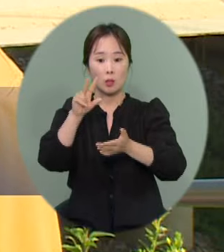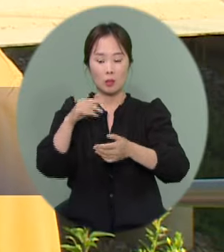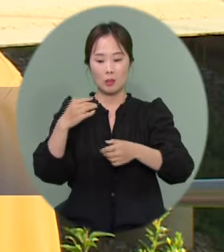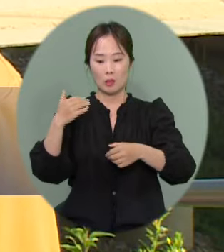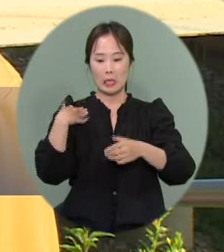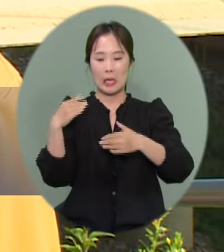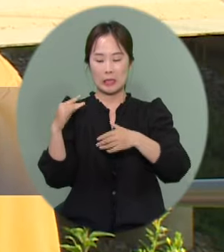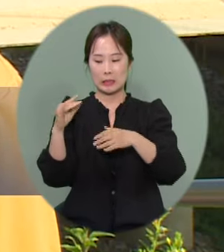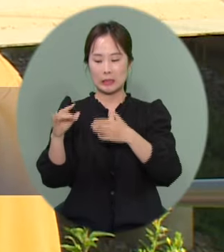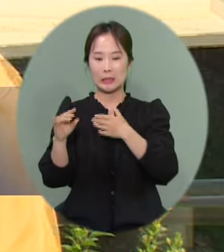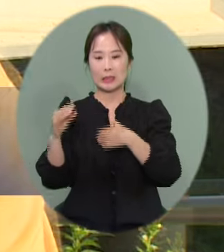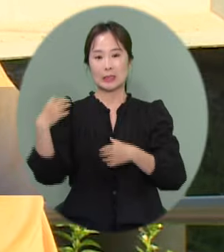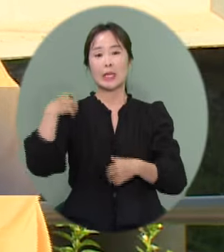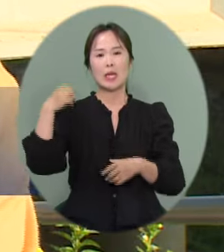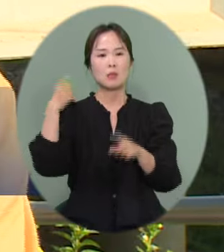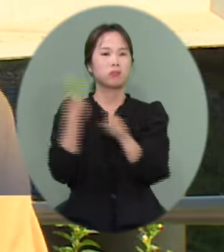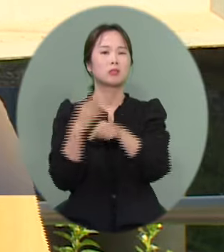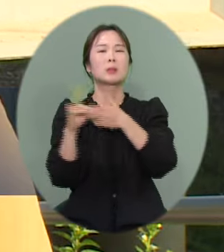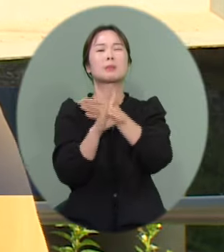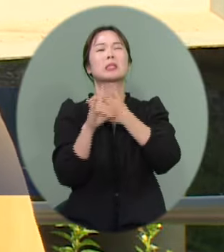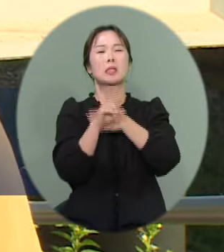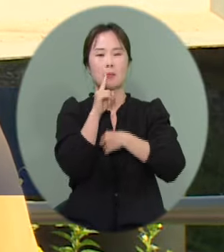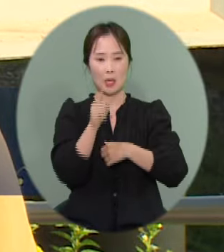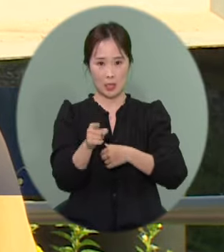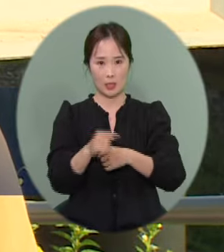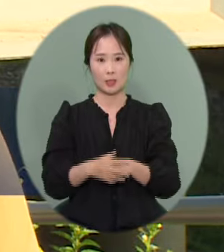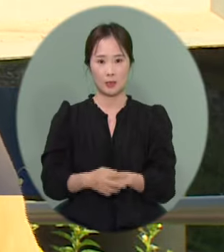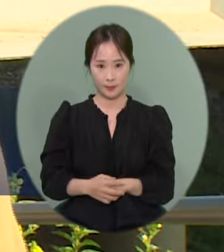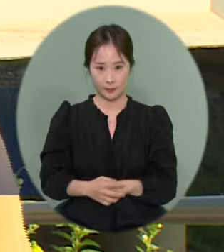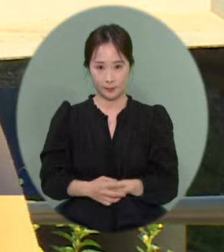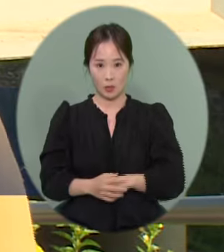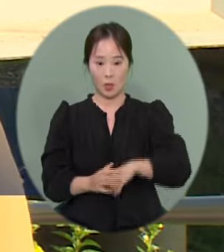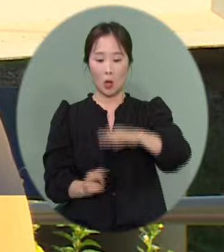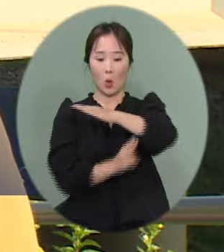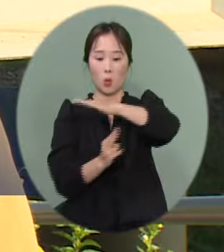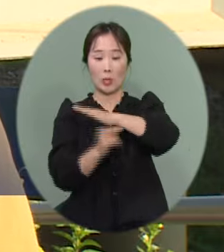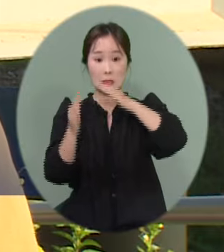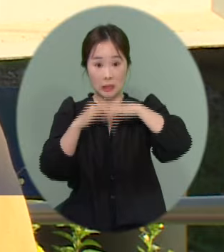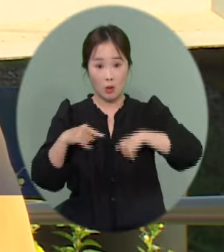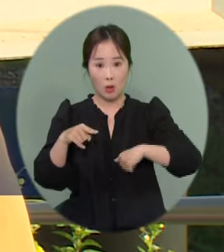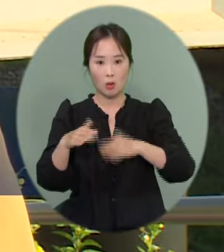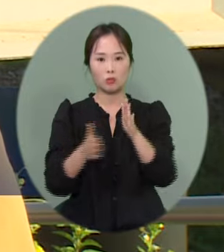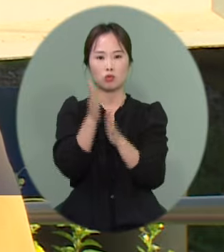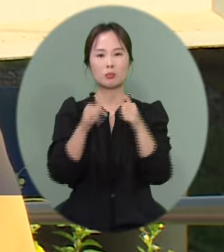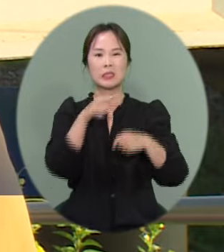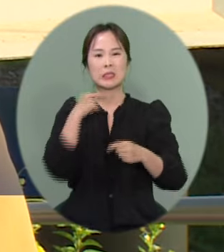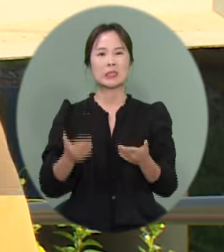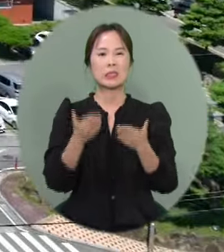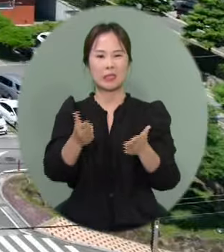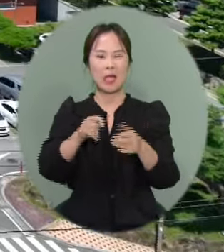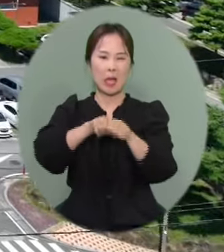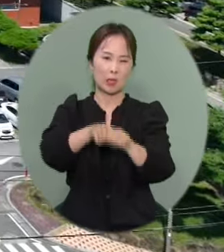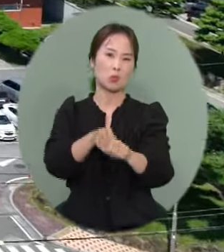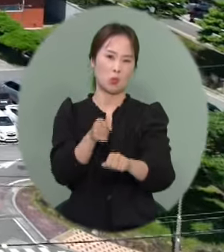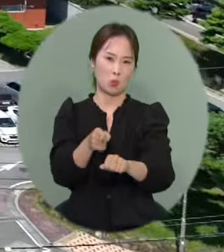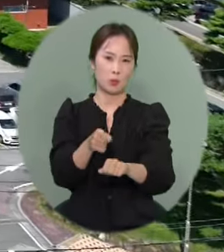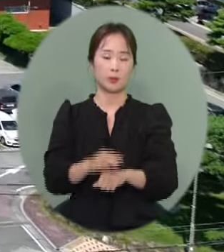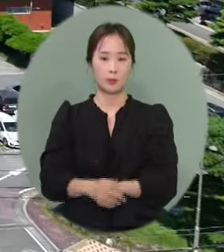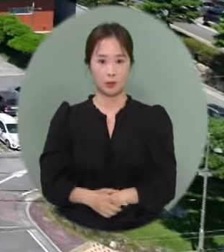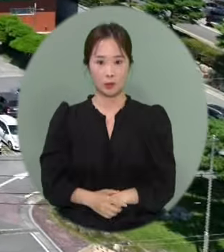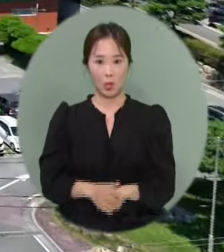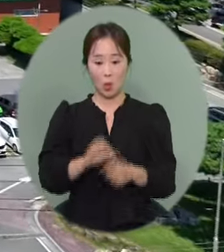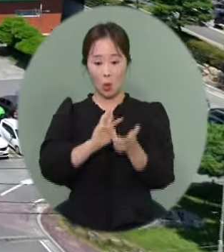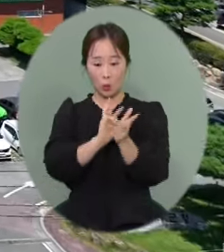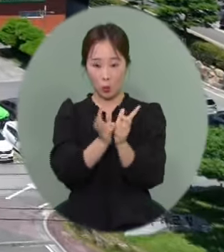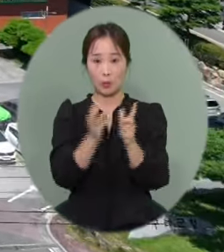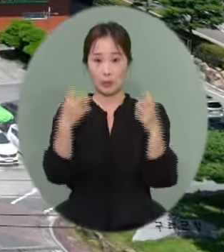책임을 모면하라는 거 아니냐. 그리고 다리를 철거하라는 것은 주민한테 희생을 강요하는 것밖에 안 된다는 것입니다.